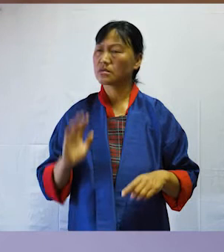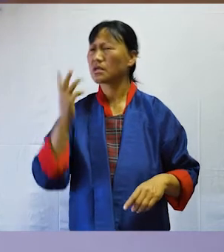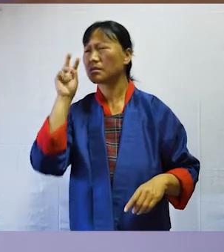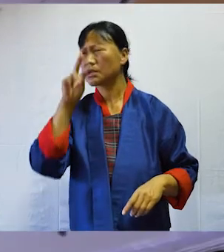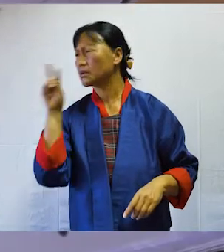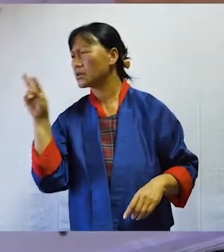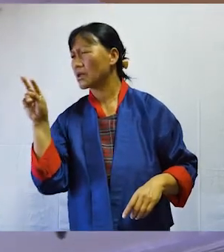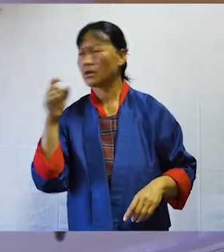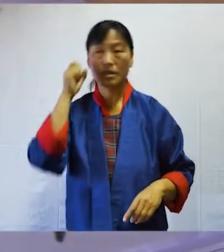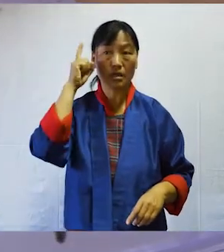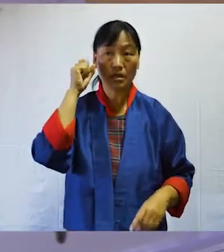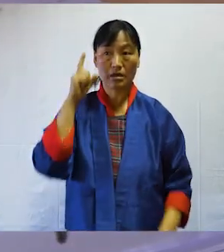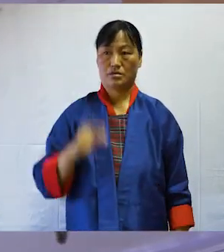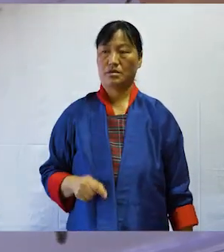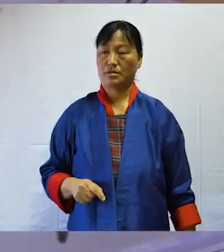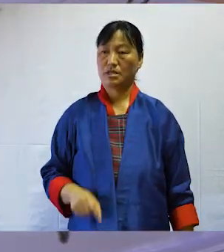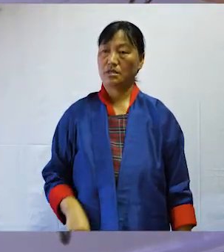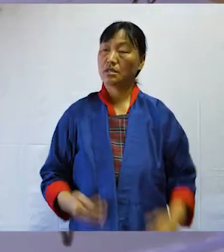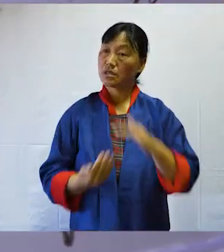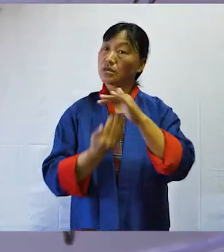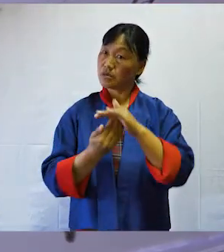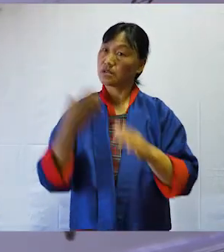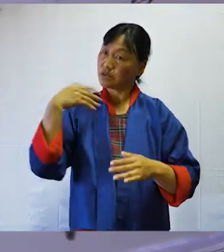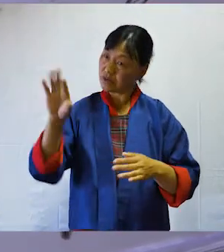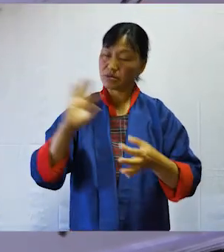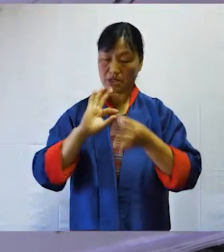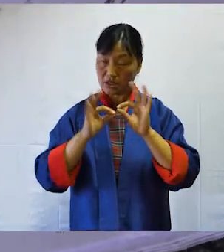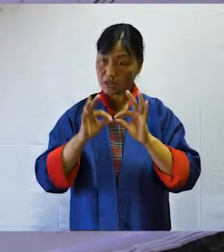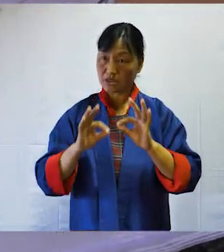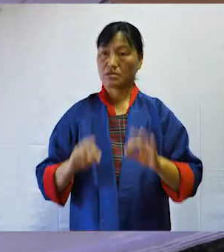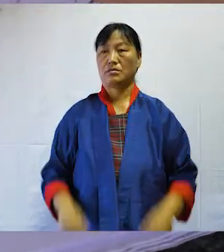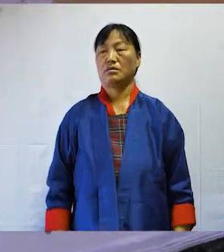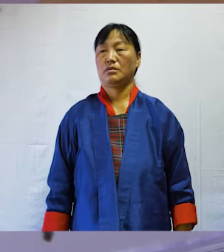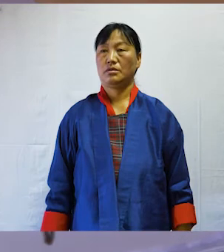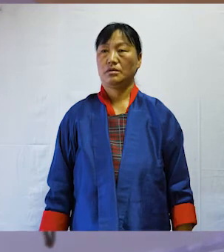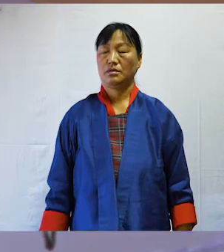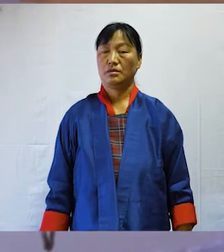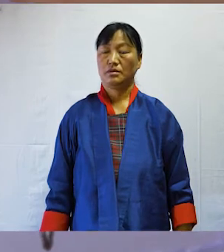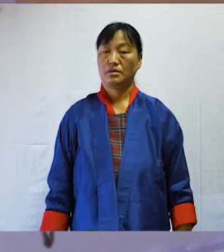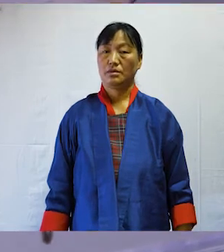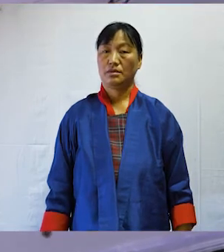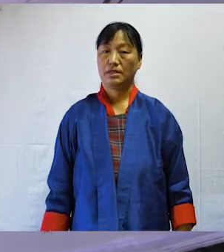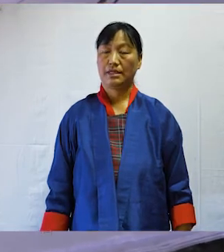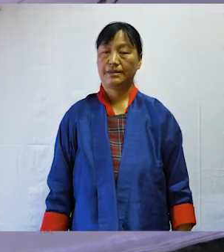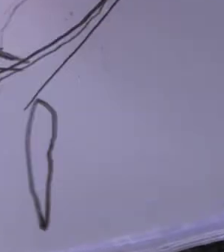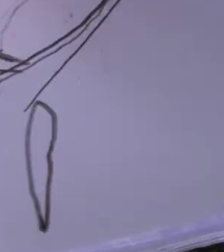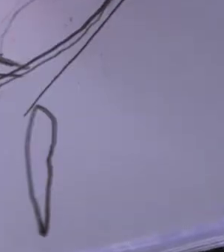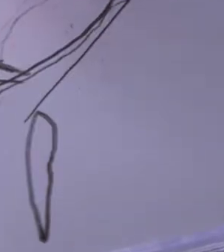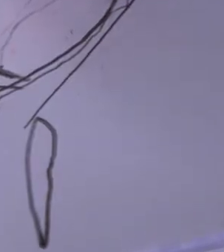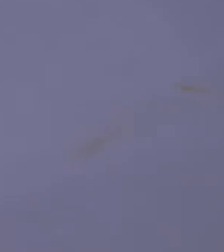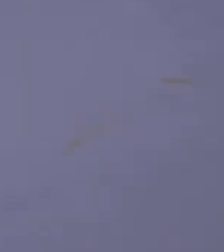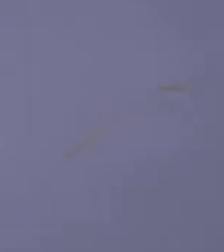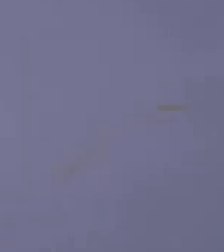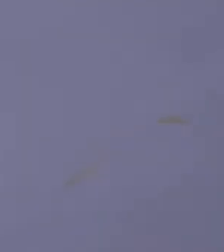스쿨나 이래 좀 뭐나 체크 미디 수위 같이 배우면 공개 하고 거기 봐라 아니 밴디게 스쿨 러브랜드 나디 소라 쓰고 배 시라 시고 배 쓰는